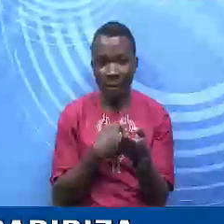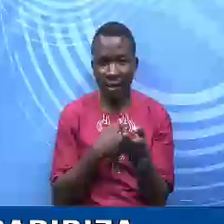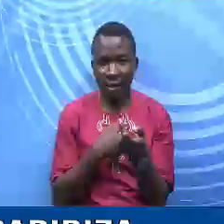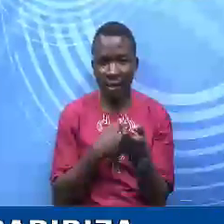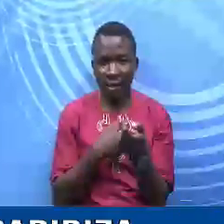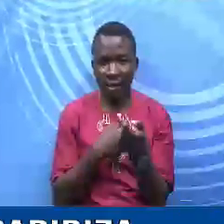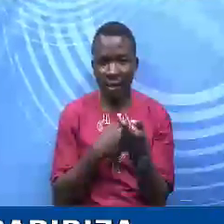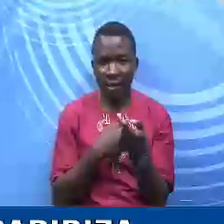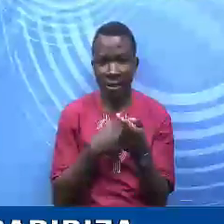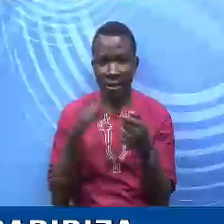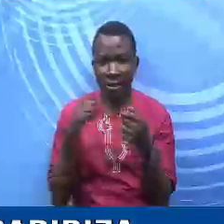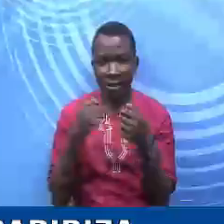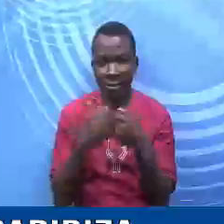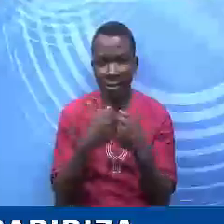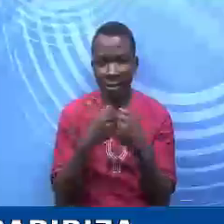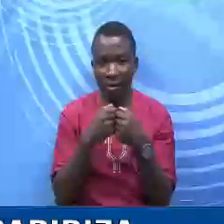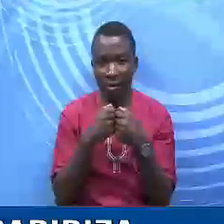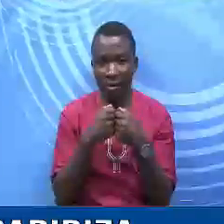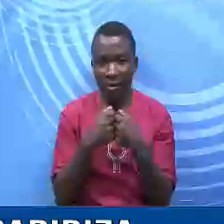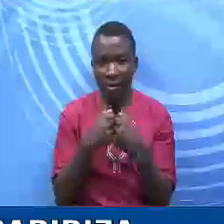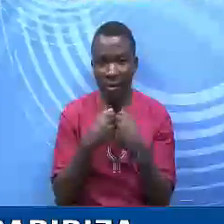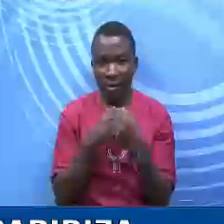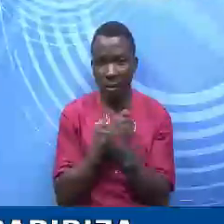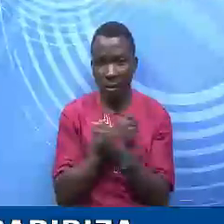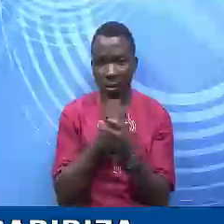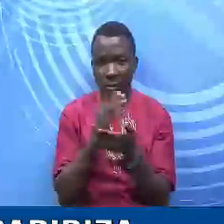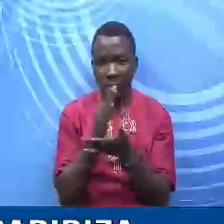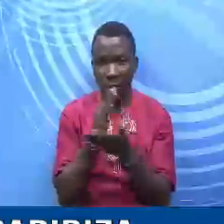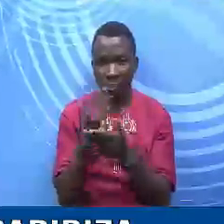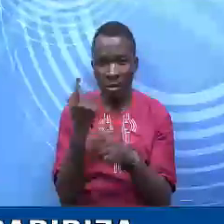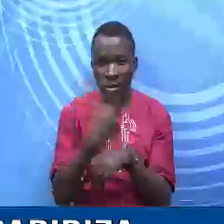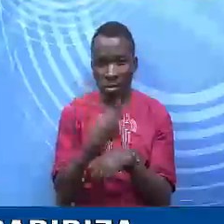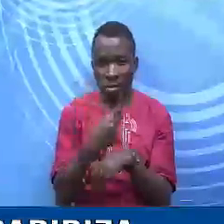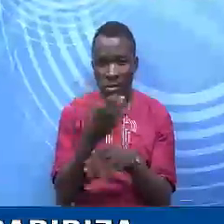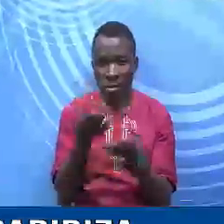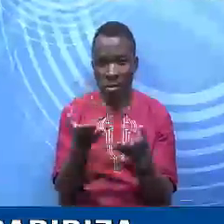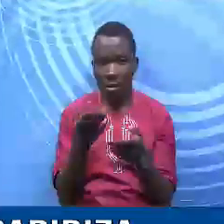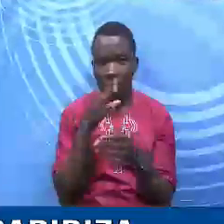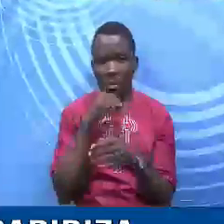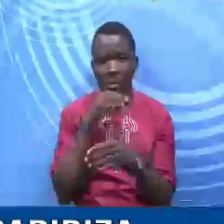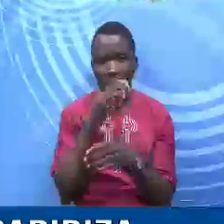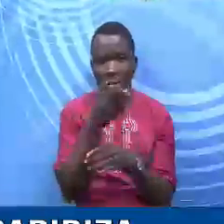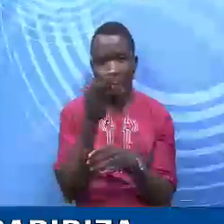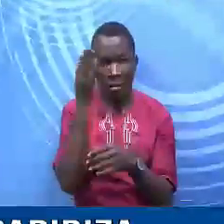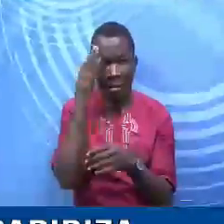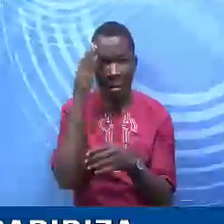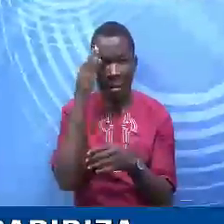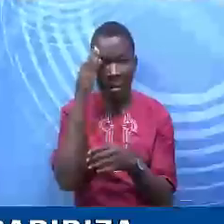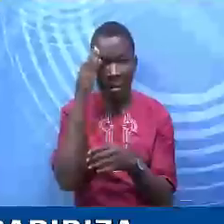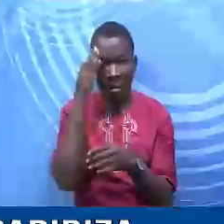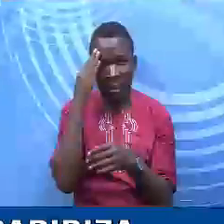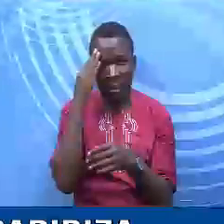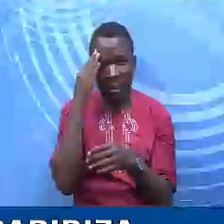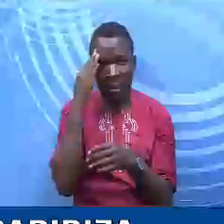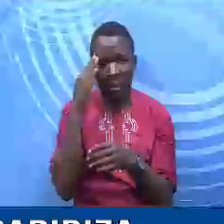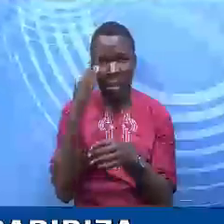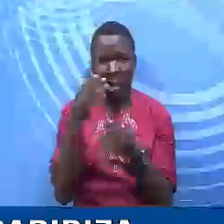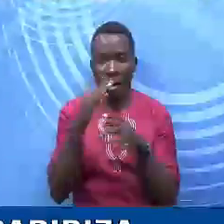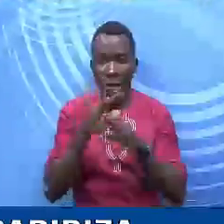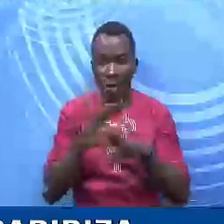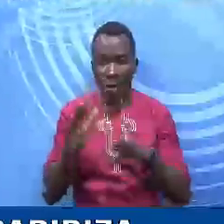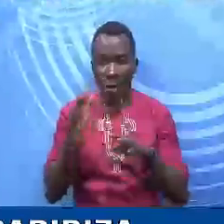akarakanye ndagakunda kubi muri mose bani nanga n'umugaranzi ndamusakati wa maje yambana. Gusa